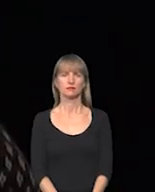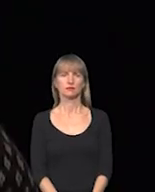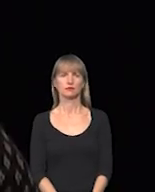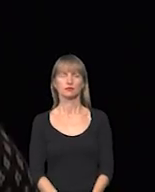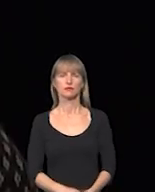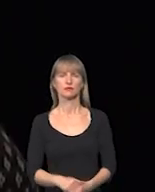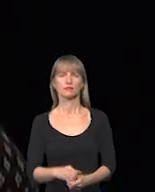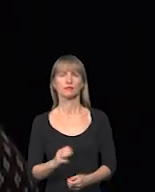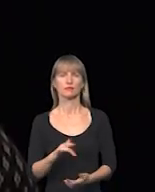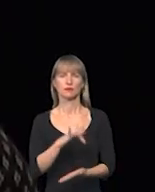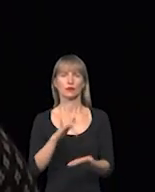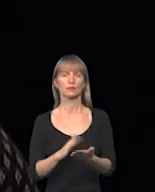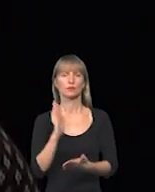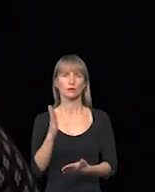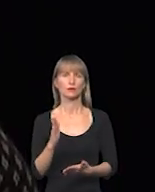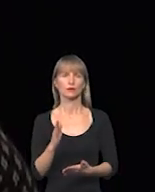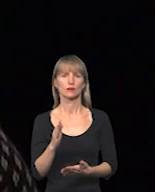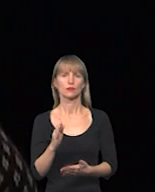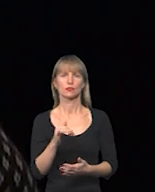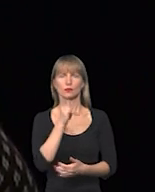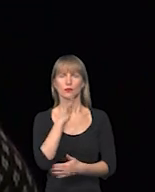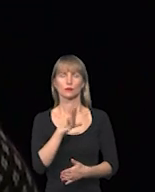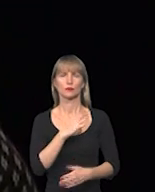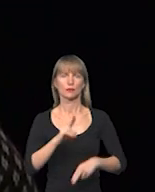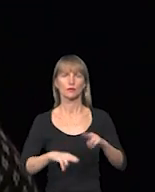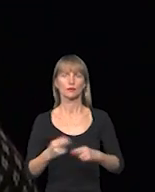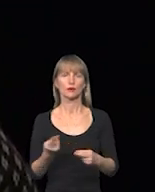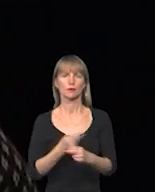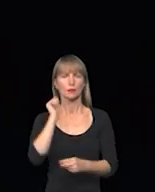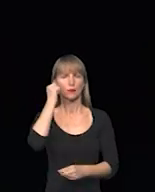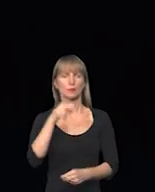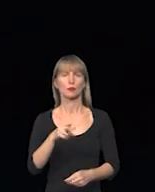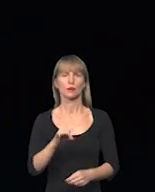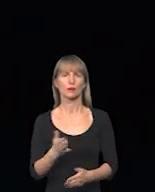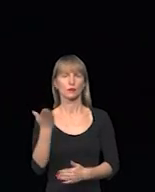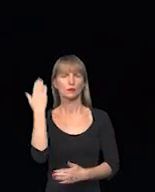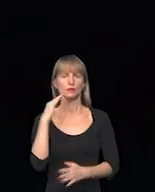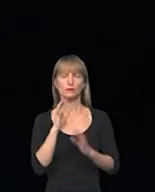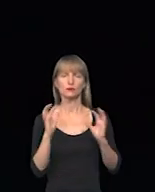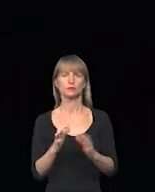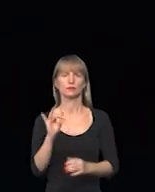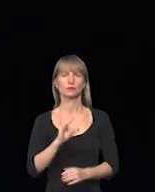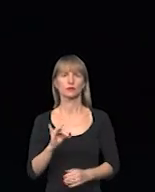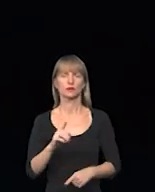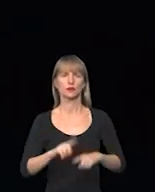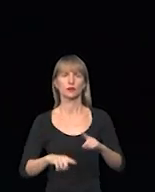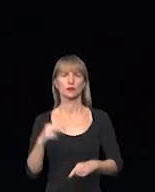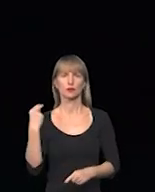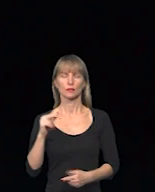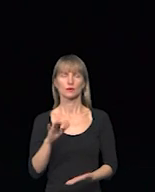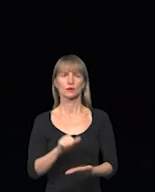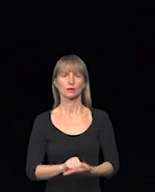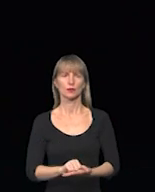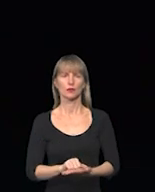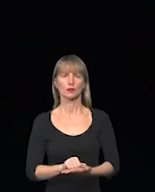Жодне місто майбутнього не може бути побудоване без пам'яті про минуле. Збереженням історії рідного Запоріжжя